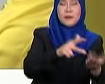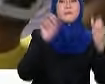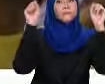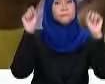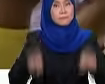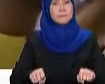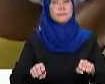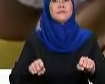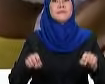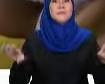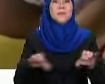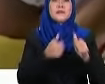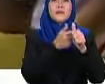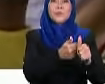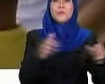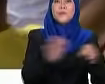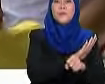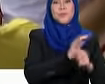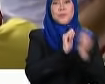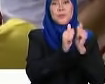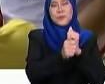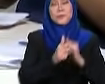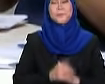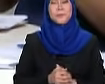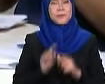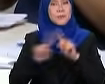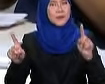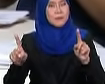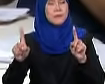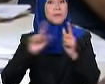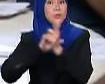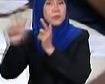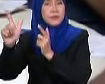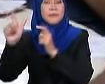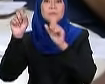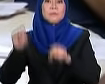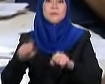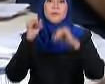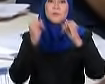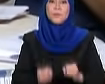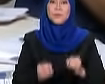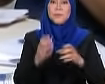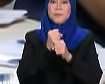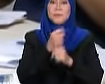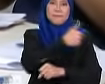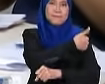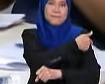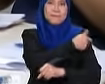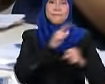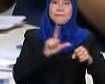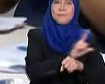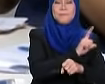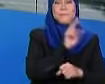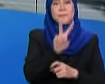dibenarkan mengikut capacity penuh sukaan bagaimanapun kebenaran itu terhadap kepada individu yang telah mendapat vaksinasi